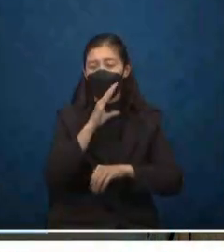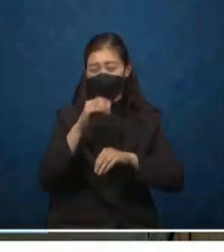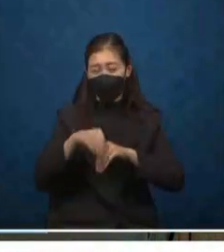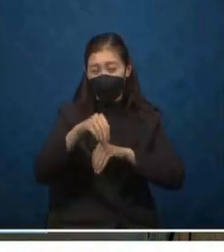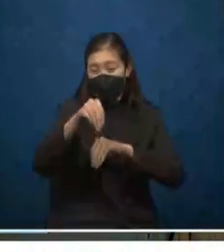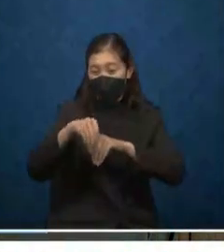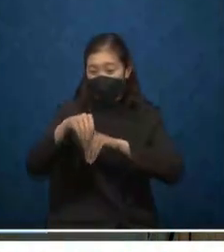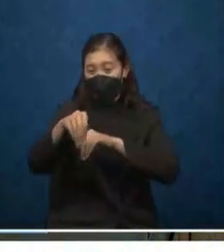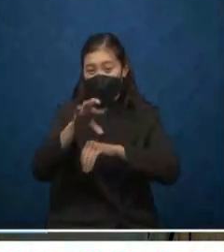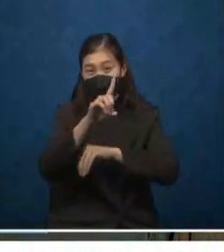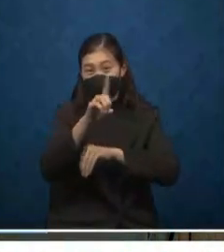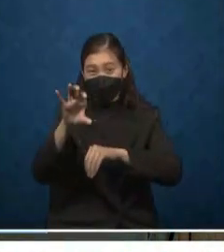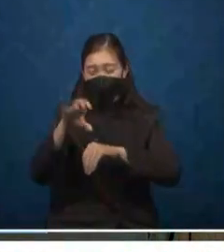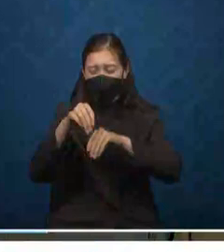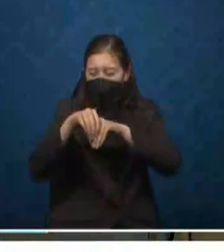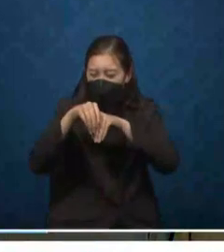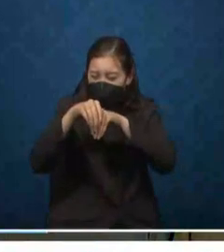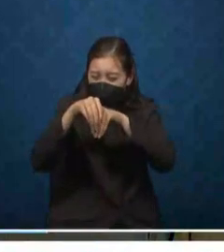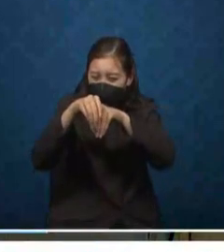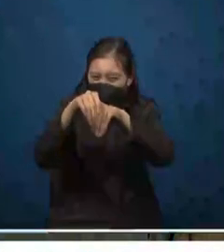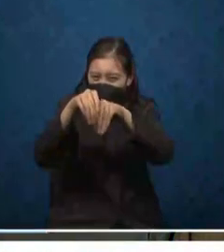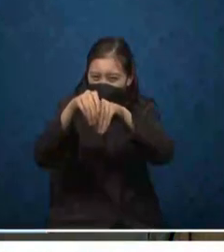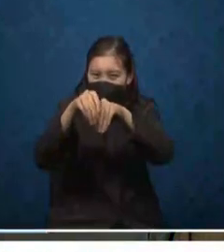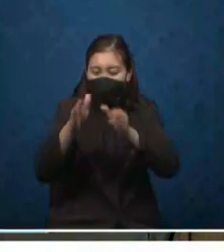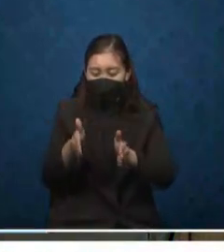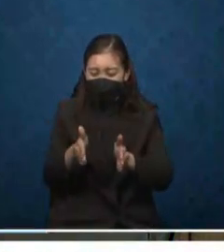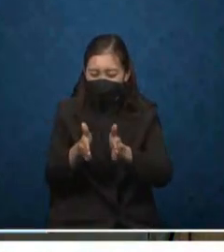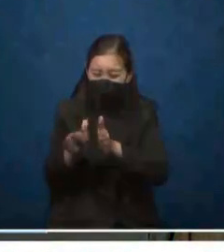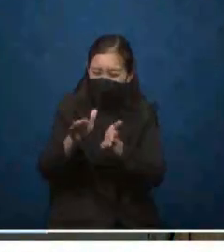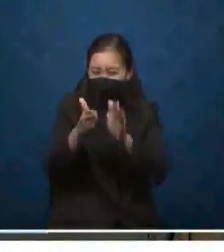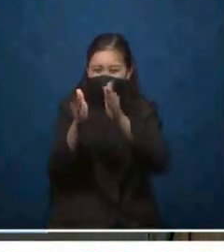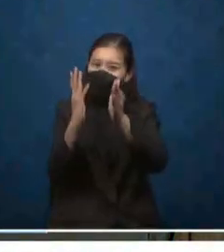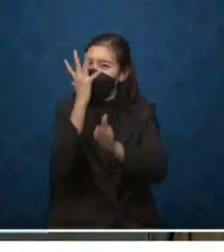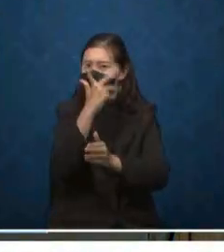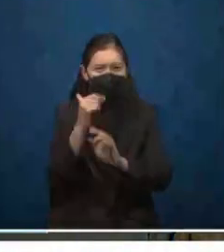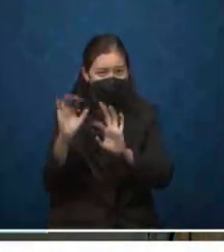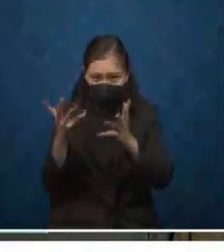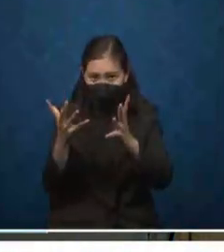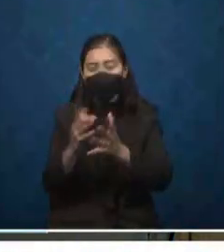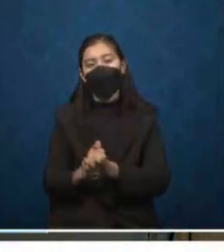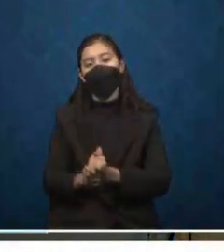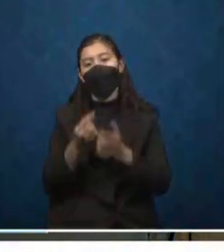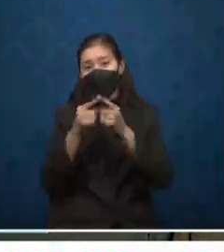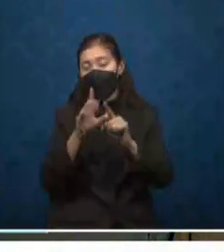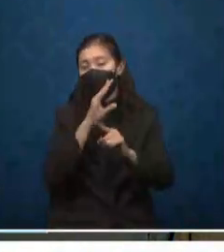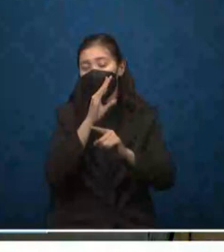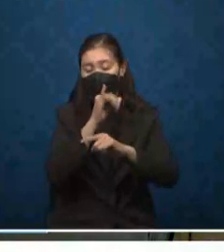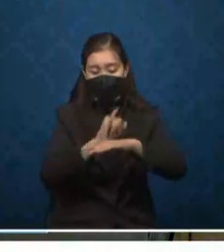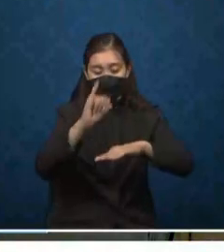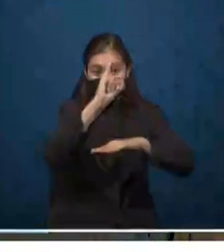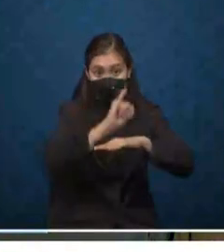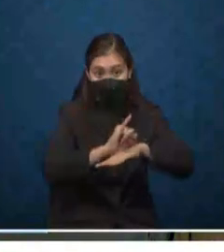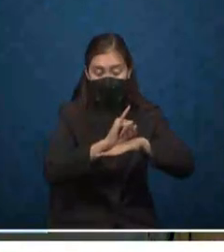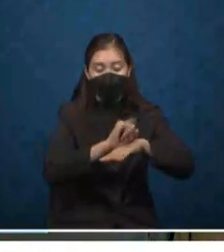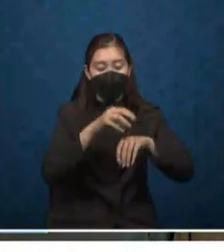100ต้นต่อไร่นั้นเนี่ยคุณภาพไม้มันจะไม่ถึงถ้ามันต้องมีการตัดสางแต่ถ้าตัดสางแล้วเห